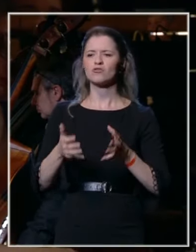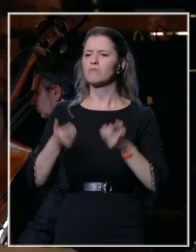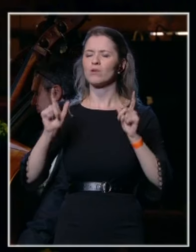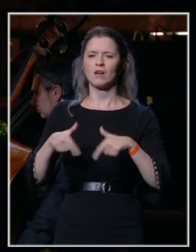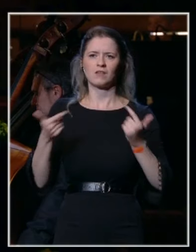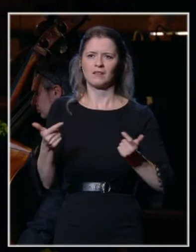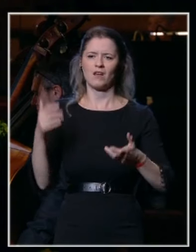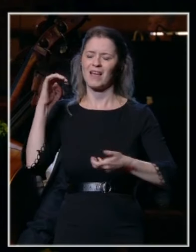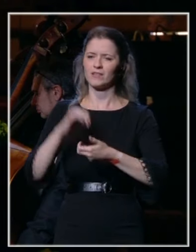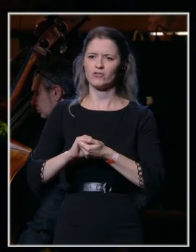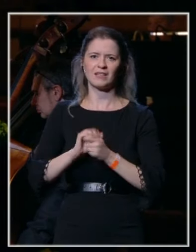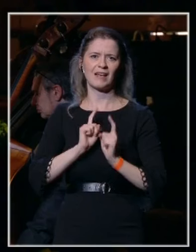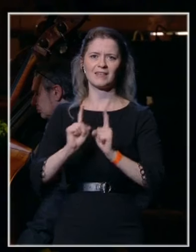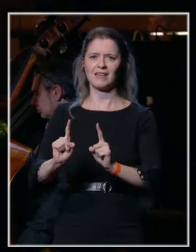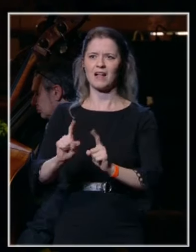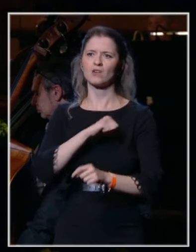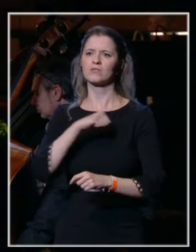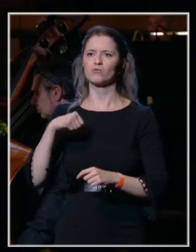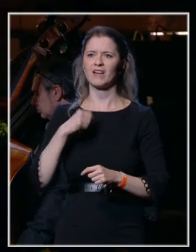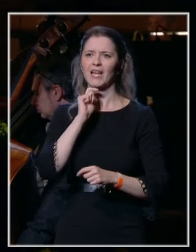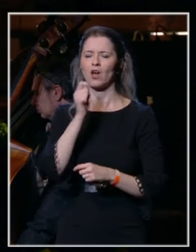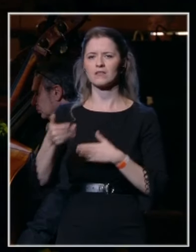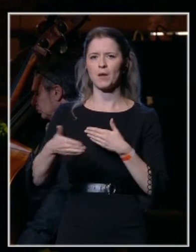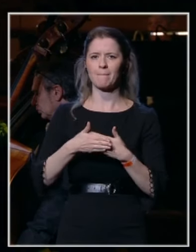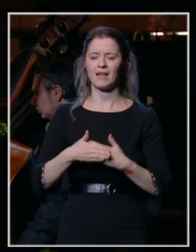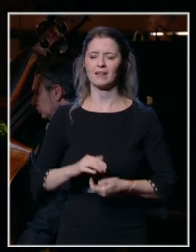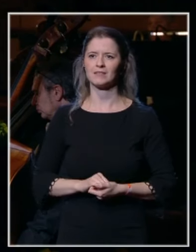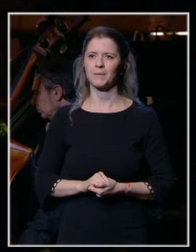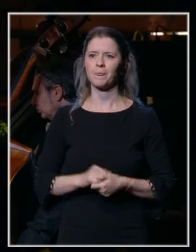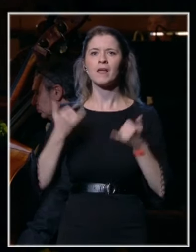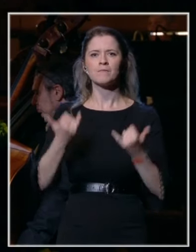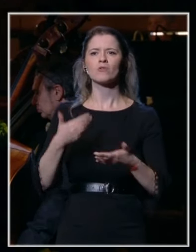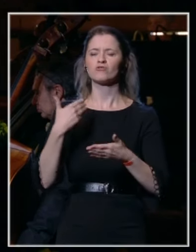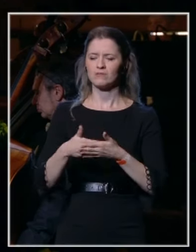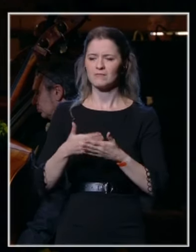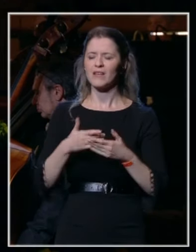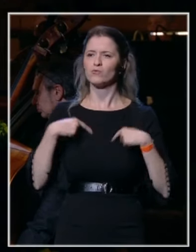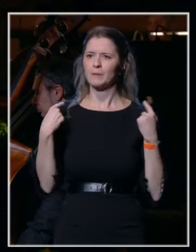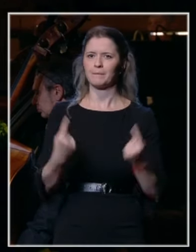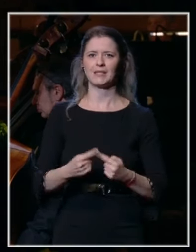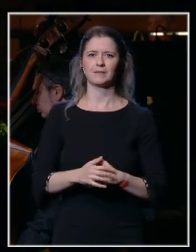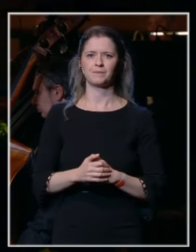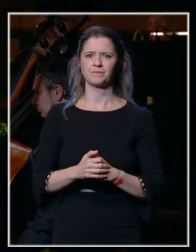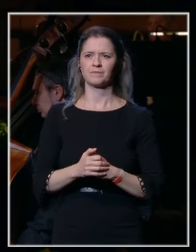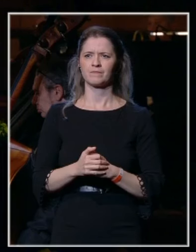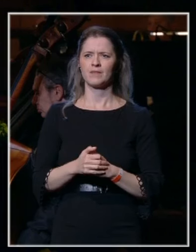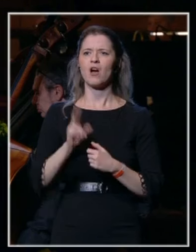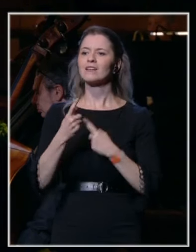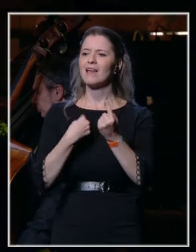a szuverén haza mellett. Most nekünk kell azoknak lennünk, akik egymás